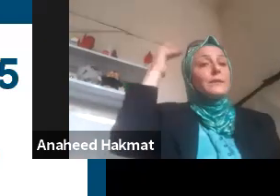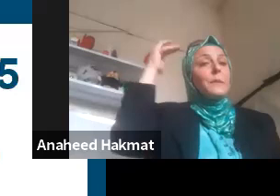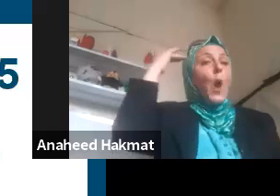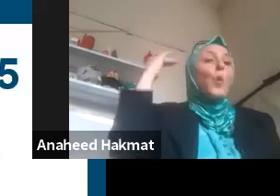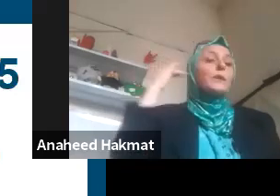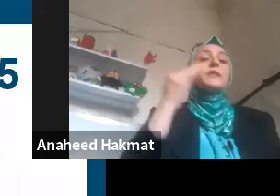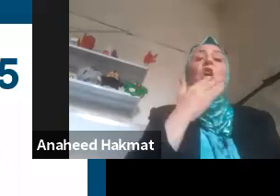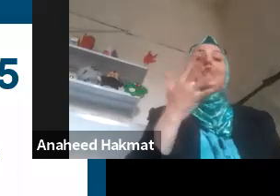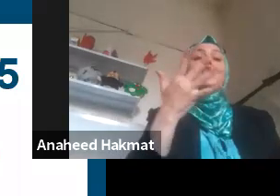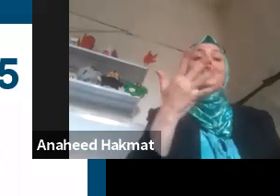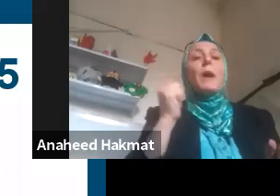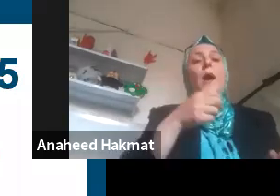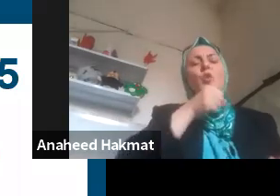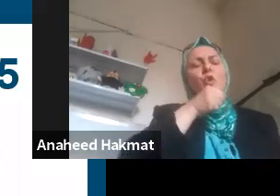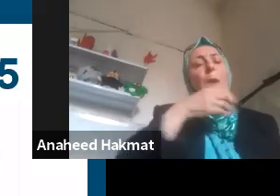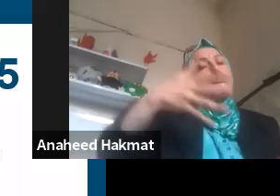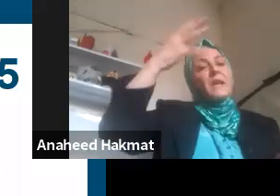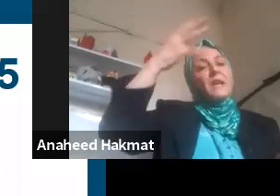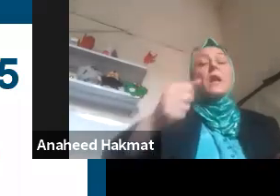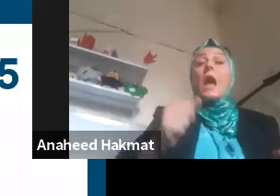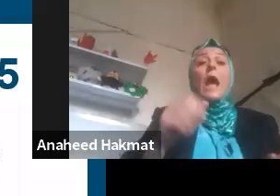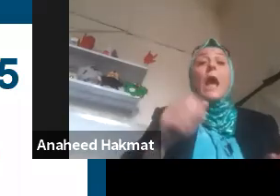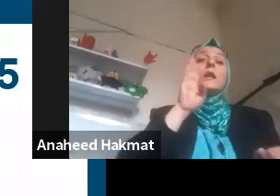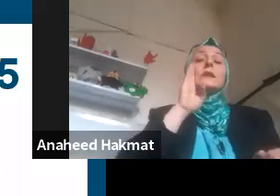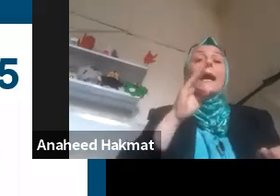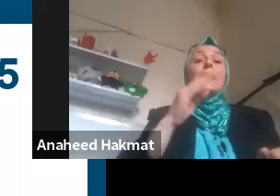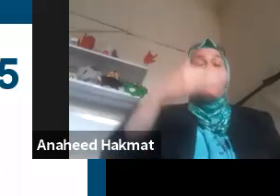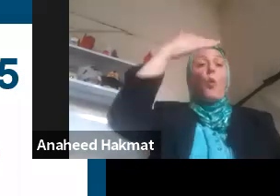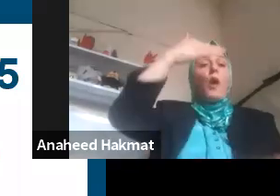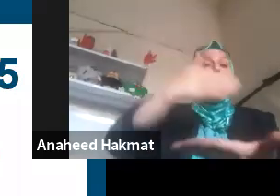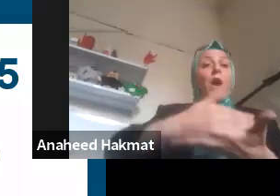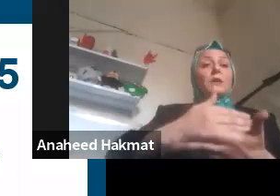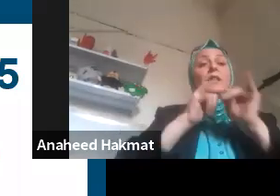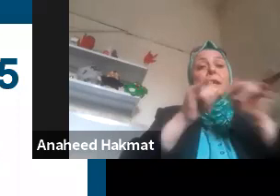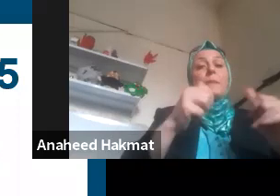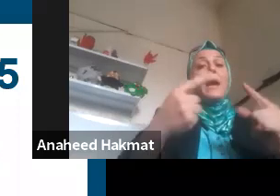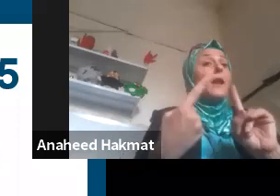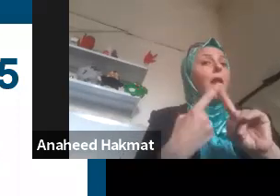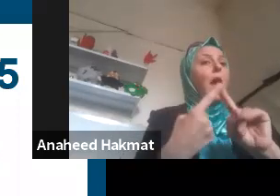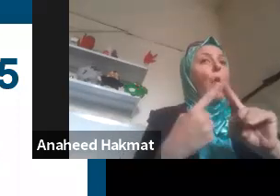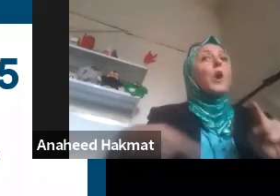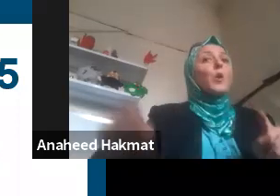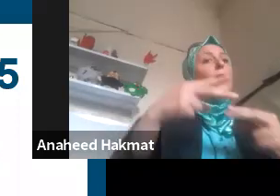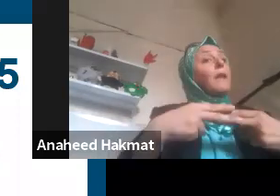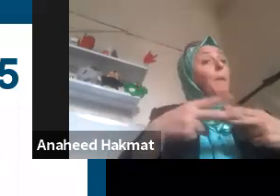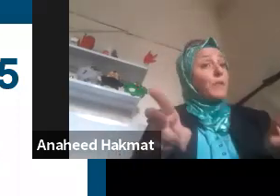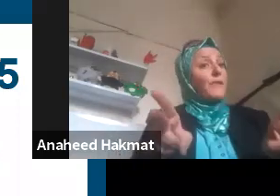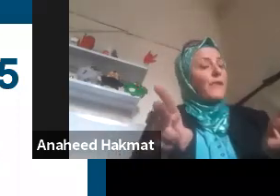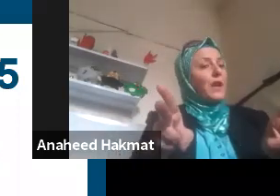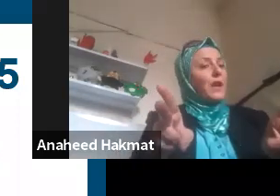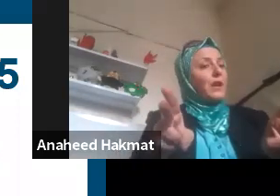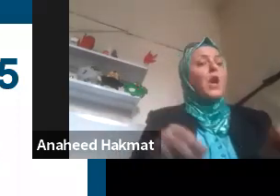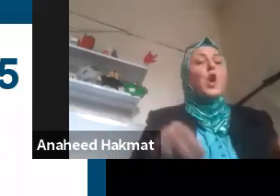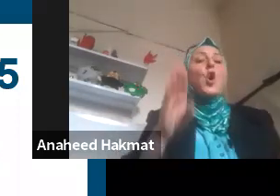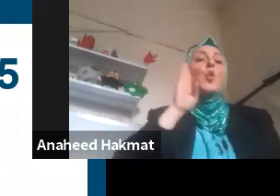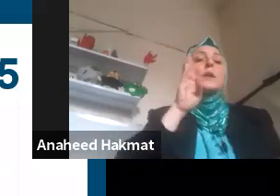العمر. يشكل التعليم خط الدفاع الأول، هيدا الشيء كلنا منتفق عليه، والتعليم الشامل هو